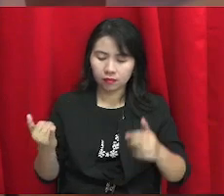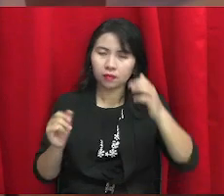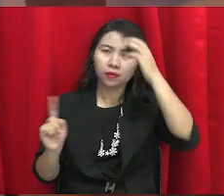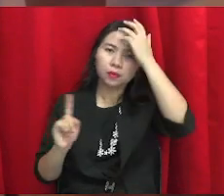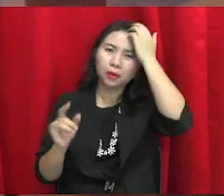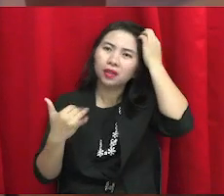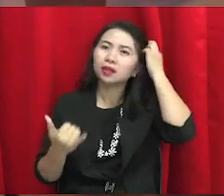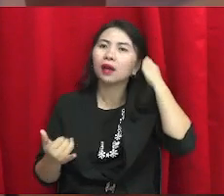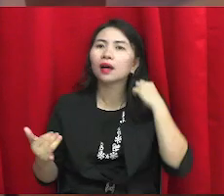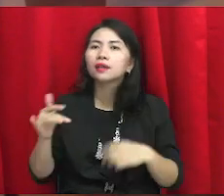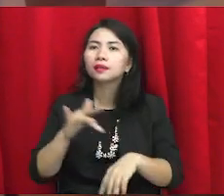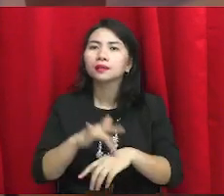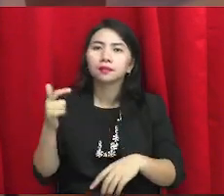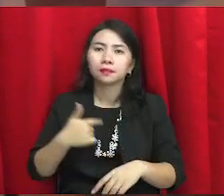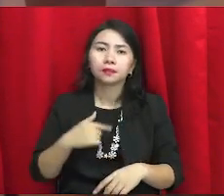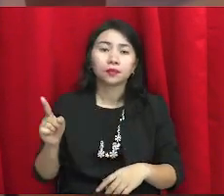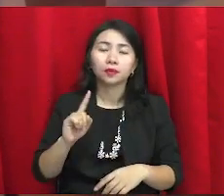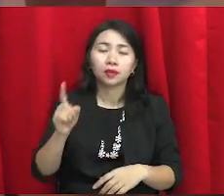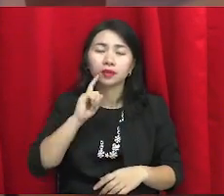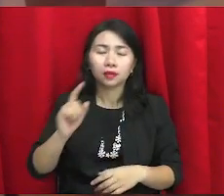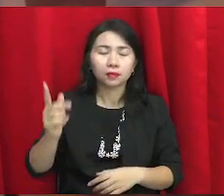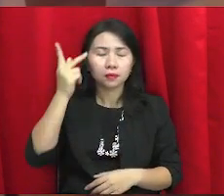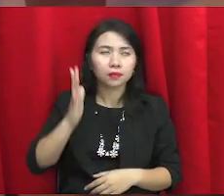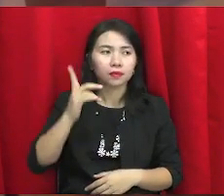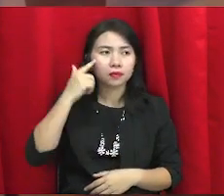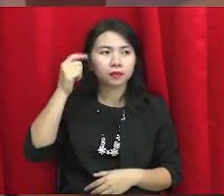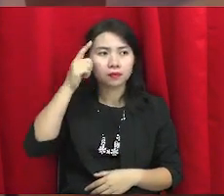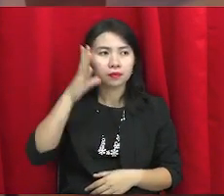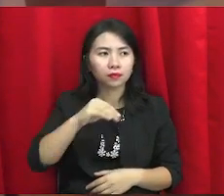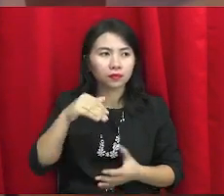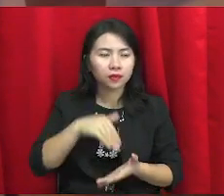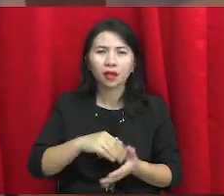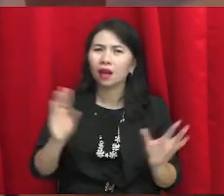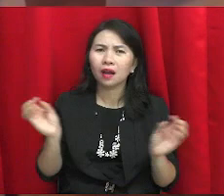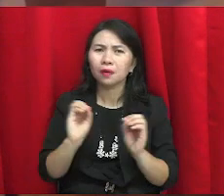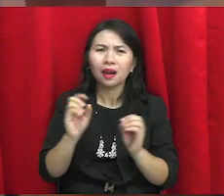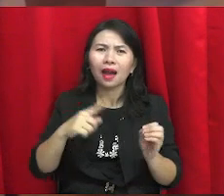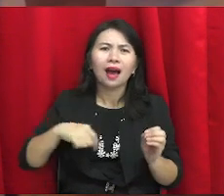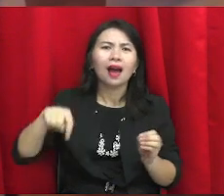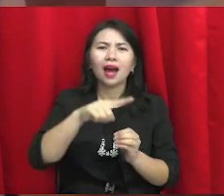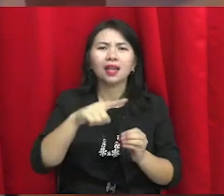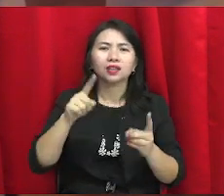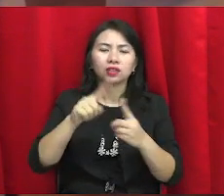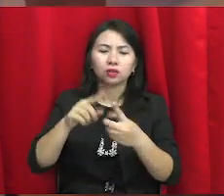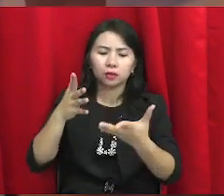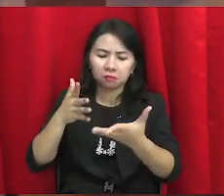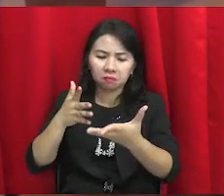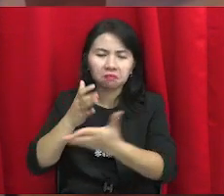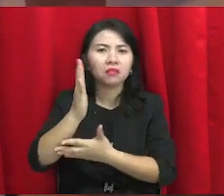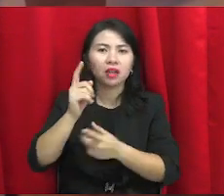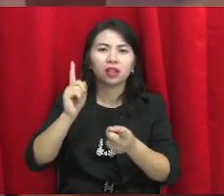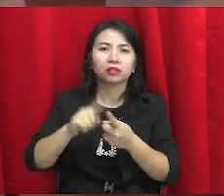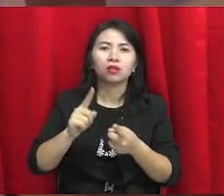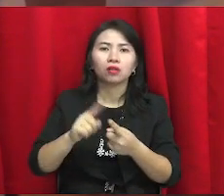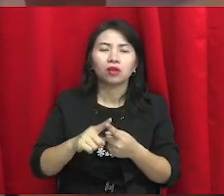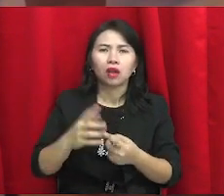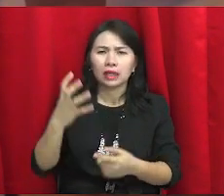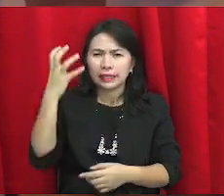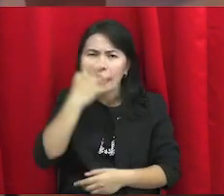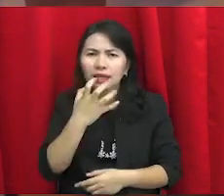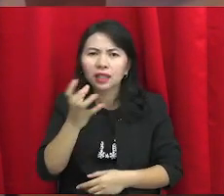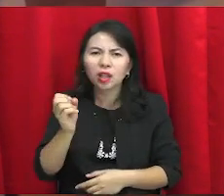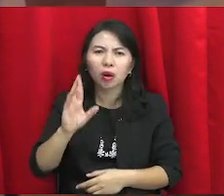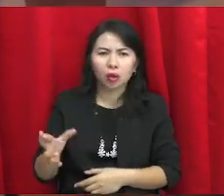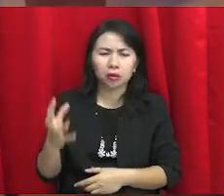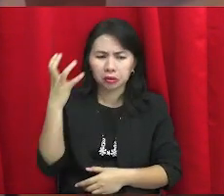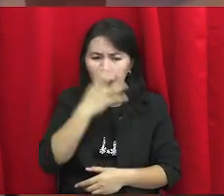is yung sinabi po ninyo ni Pastor na wala po tayong karapatan na magtampo or magalit or magtampo sa